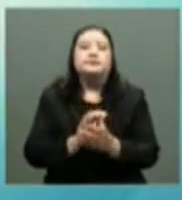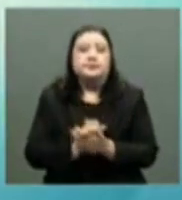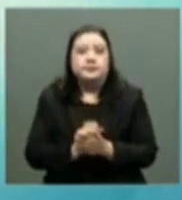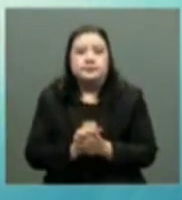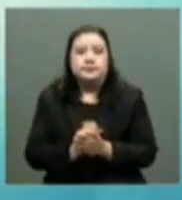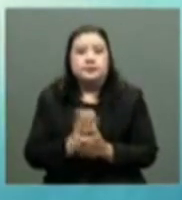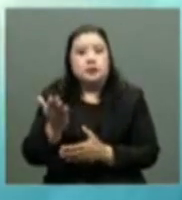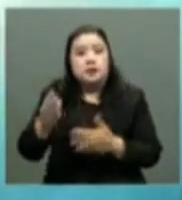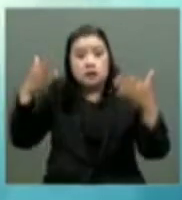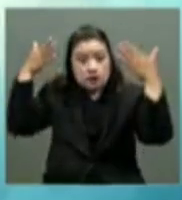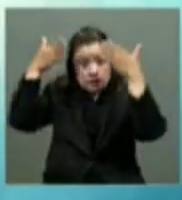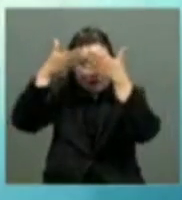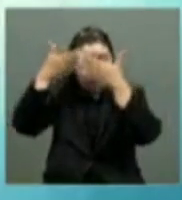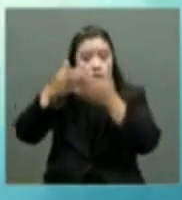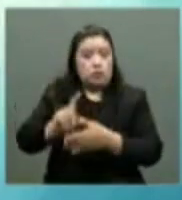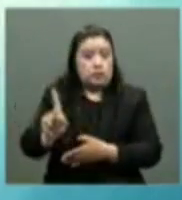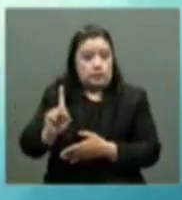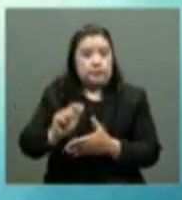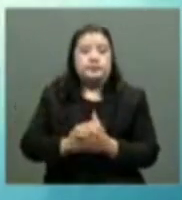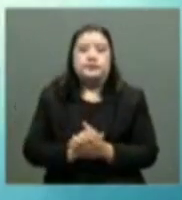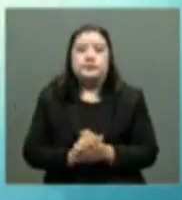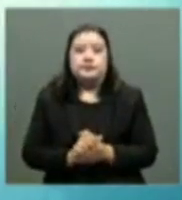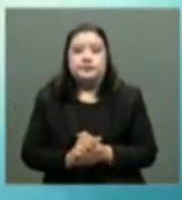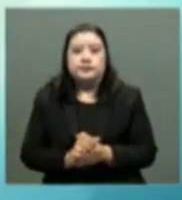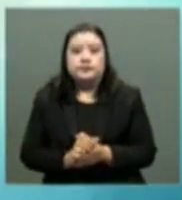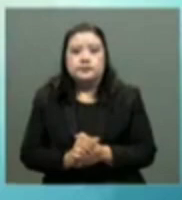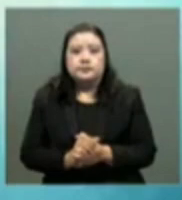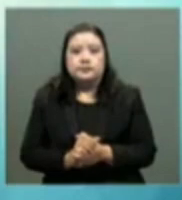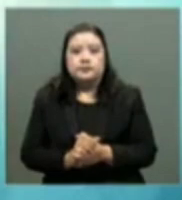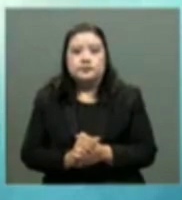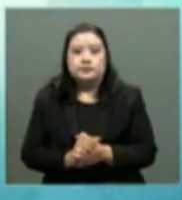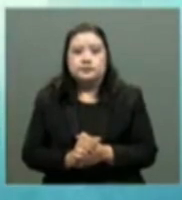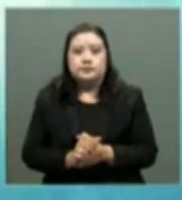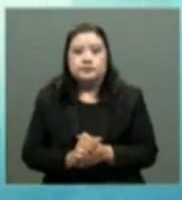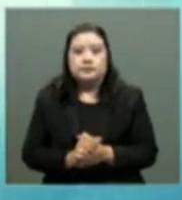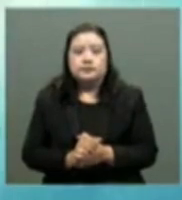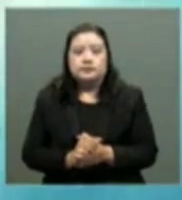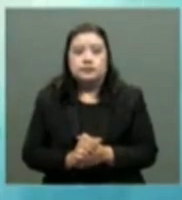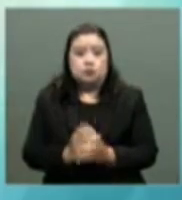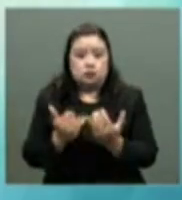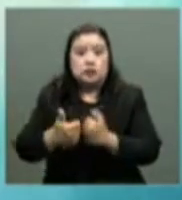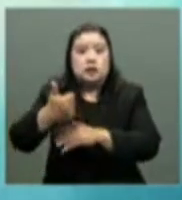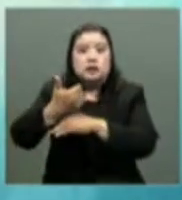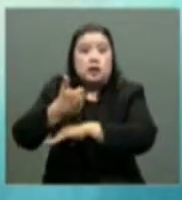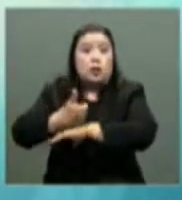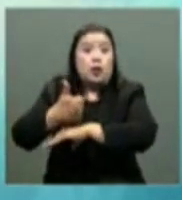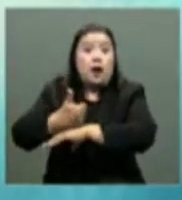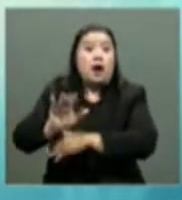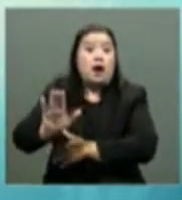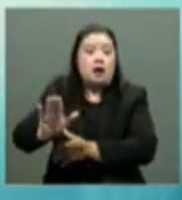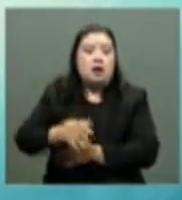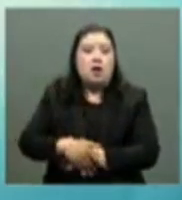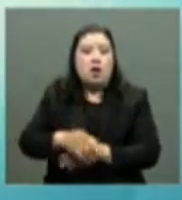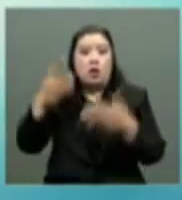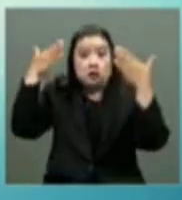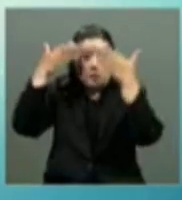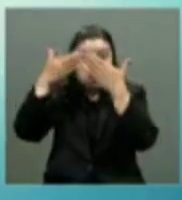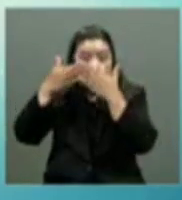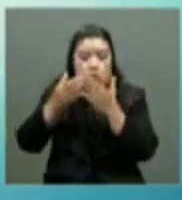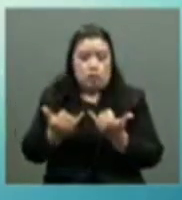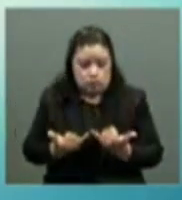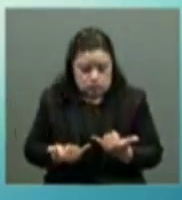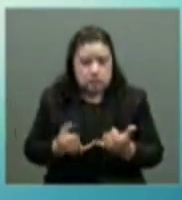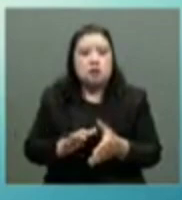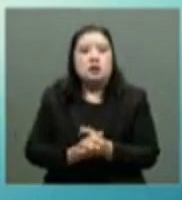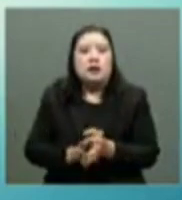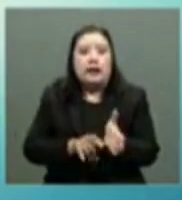ทำอะไรบ้างครับเขาประธานาธิบดีประกาศให้มีการแพร่ระบาดประกาศให้การแ